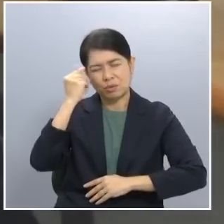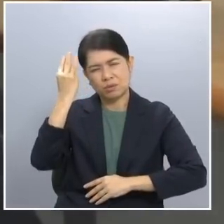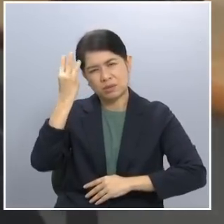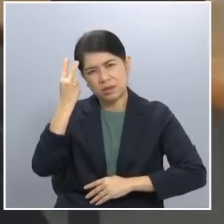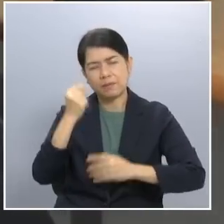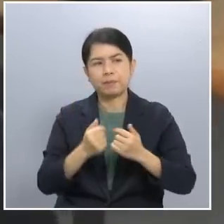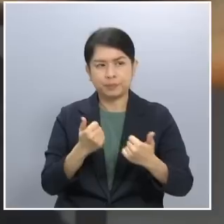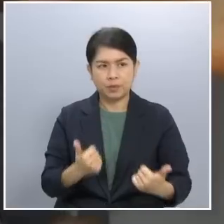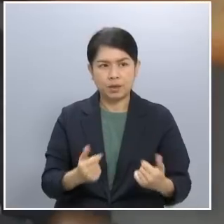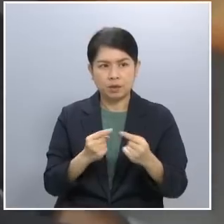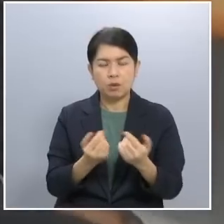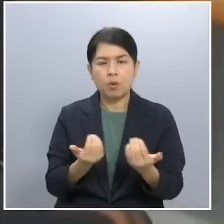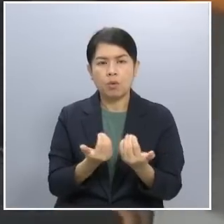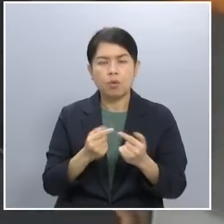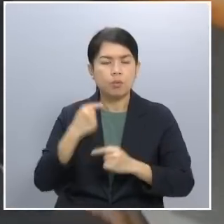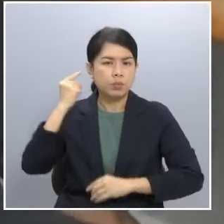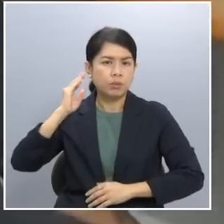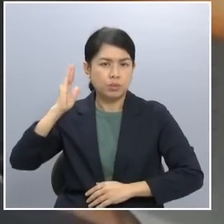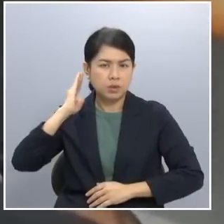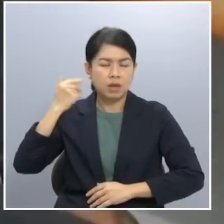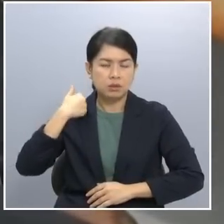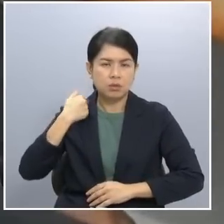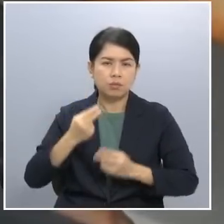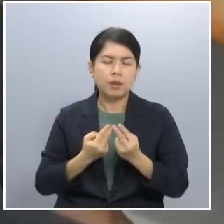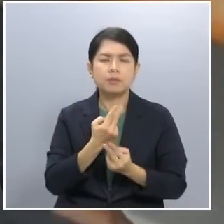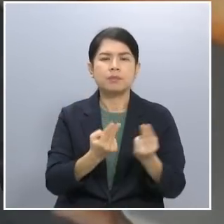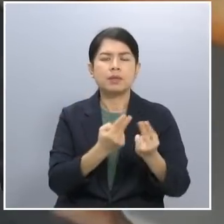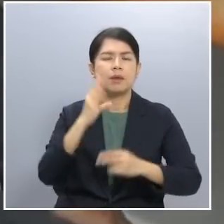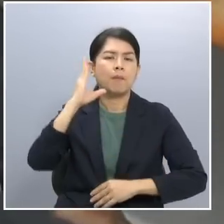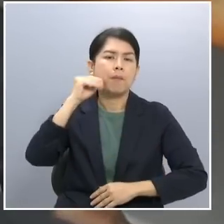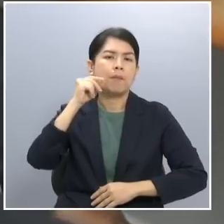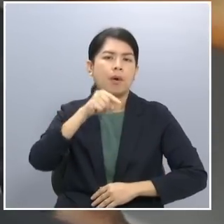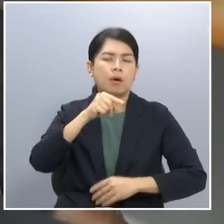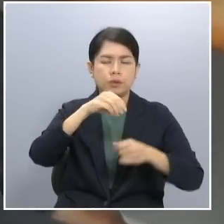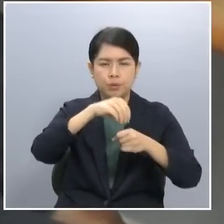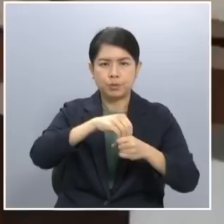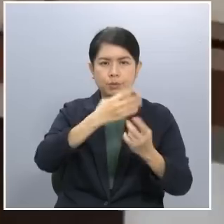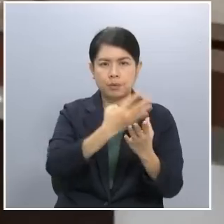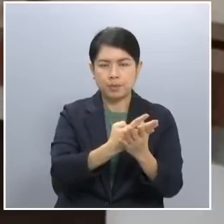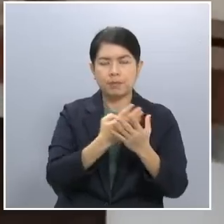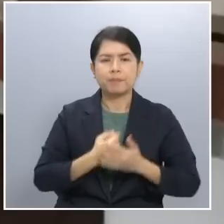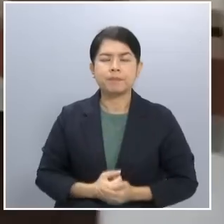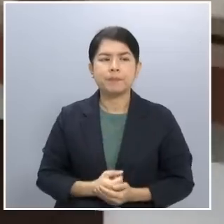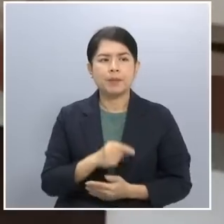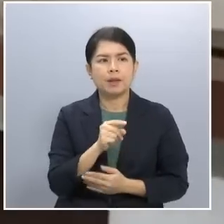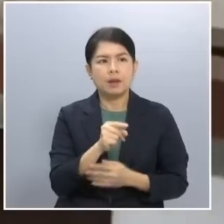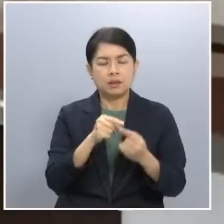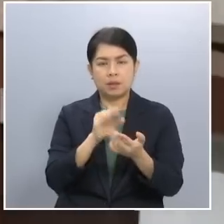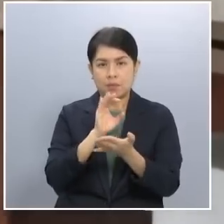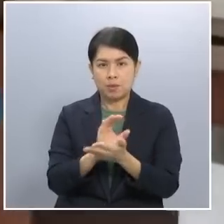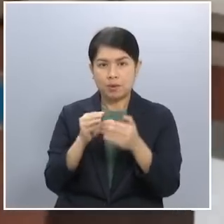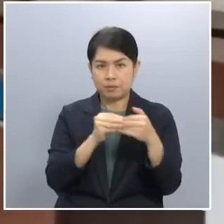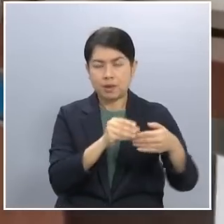ลูกสาวและลูกชายก็เดินทางไปเยี่ยมพ่อจังหวะที่ตำรวจนำตัวเดชาออกมาจากห้องคุมขังก็ได้